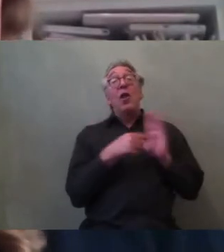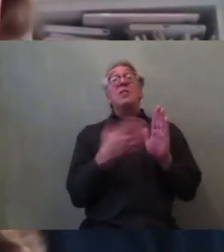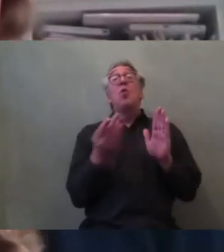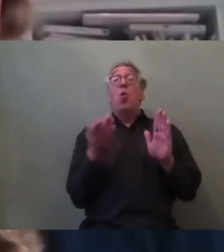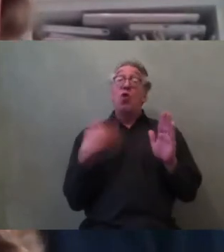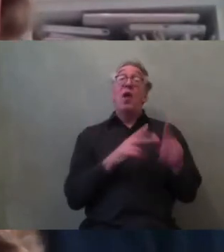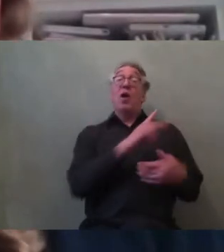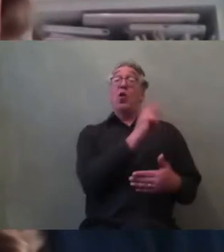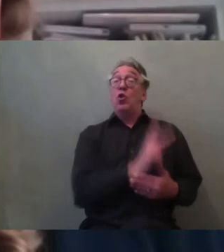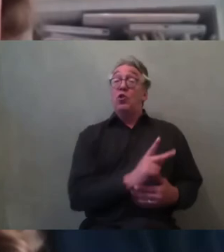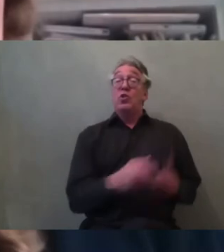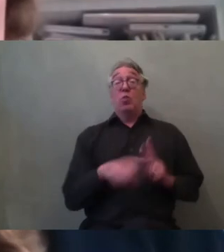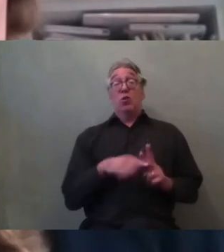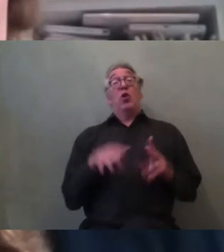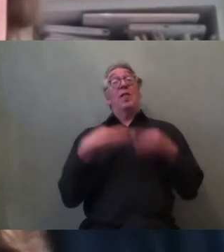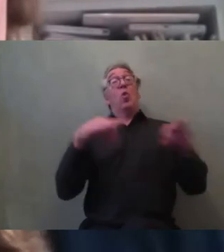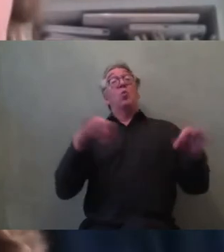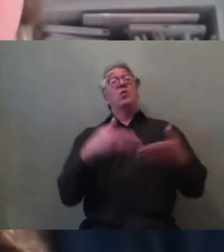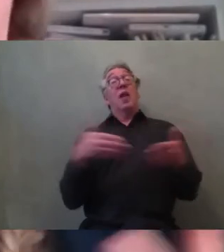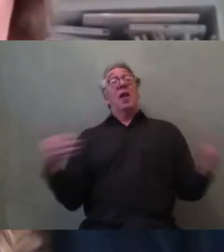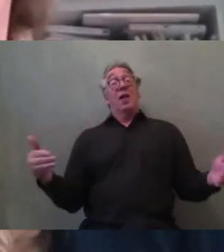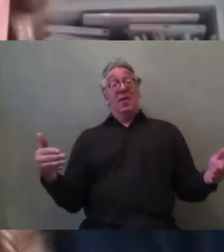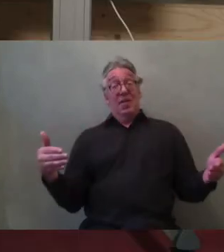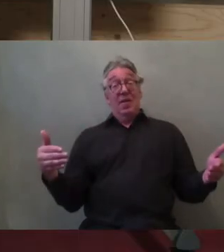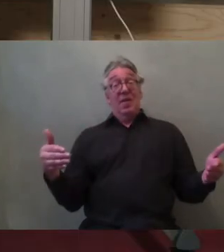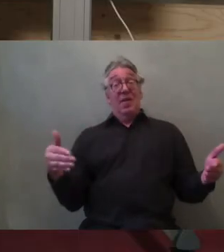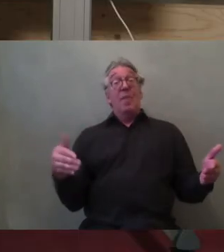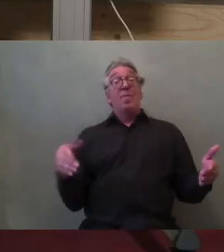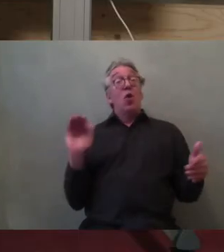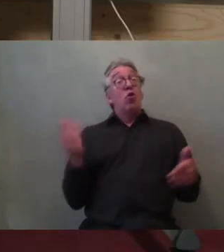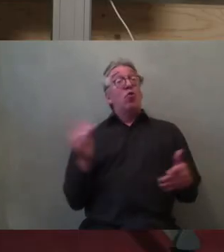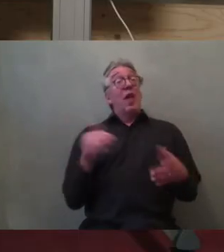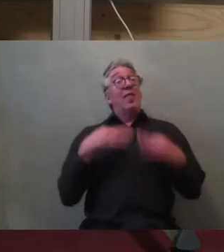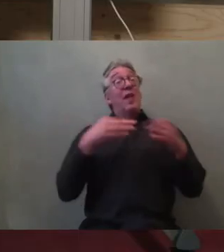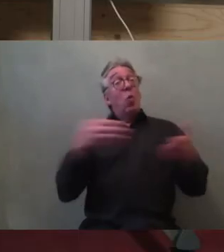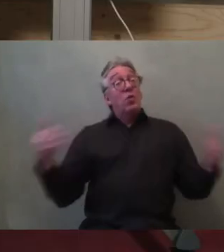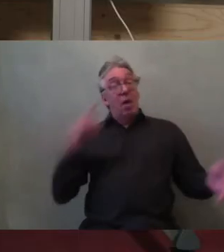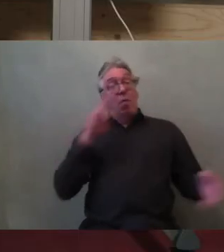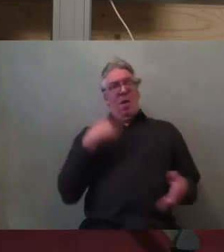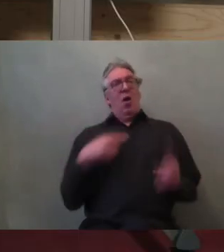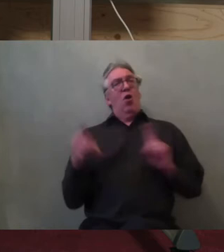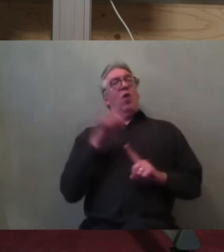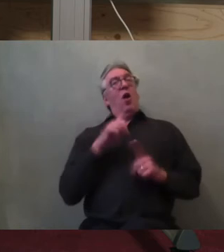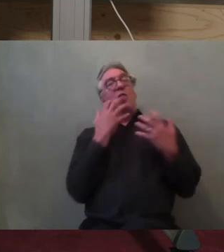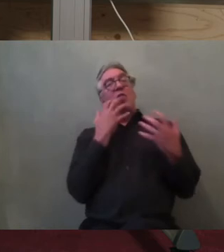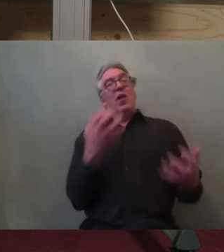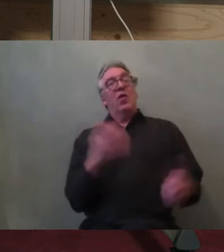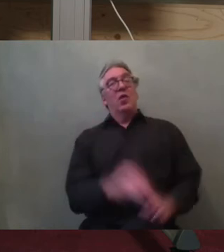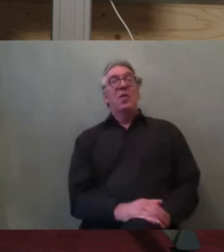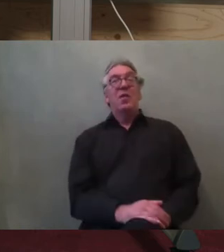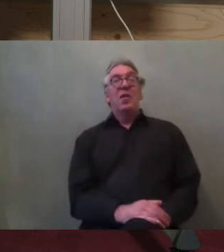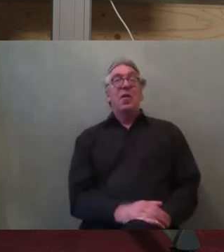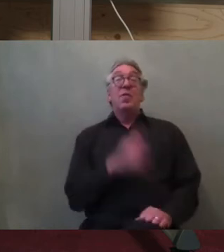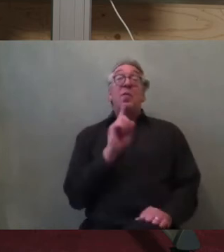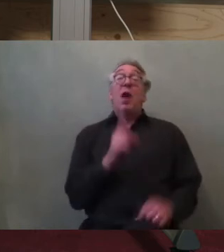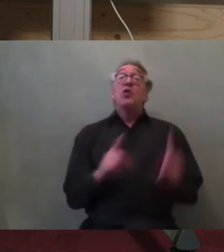die tentoonstellingen proberen wij eigenlijk die verhalen te vertellen. Maar op het moment dat je die verhalen niet kan verstaan,